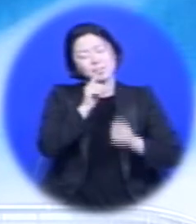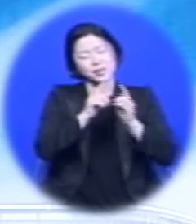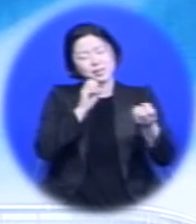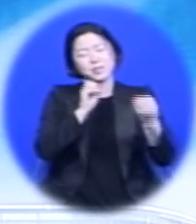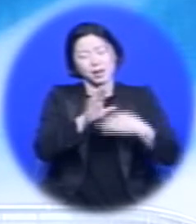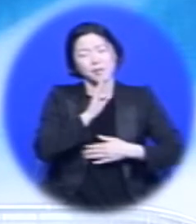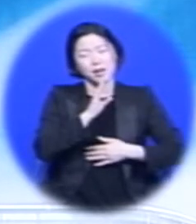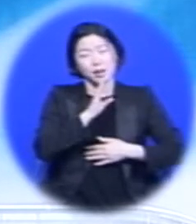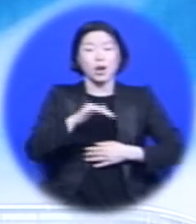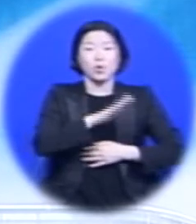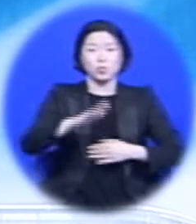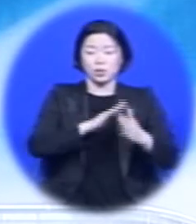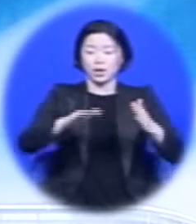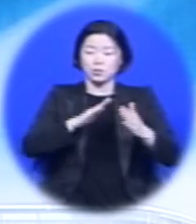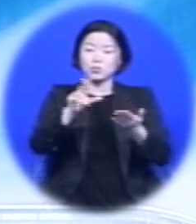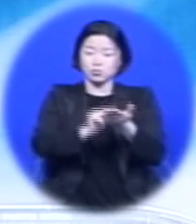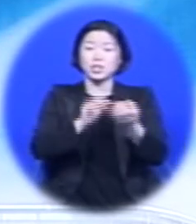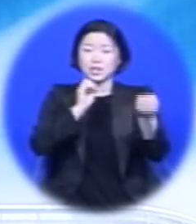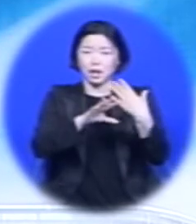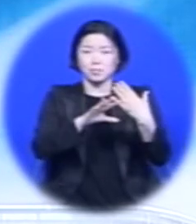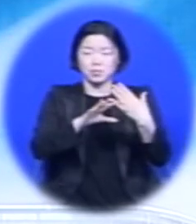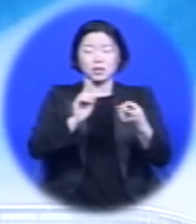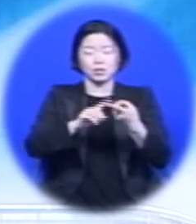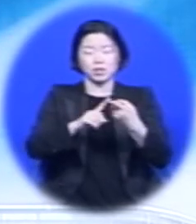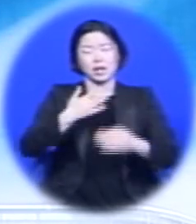우리 가족 문제의 답이구나 하는 것을 알게 됩니다.